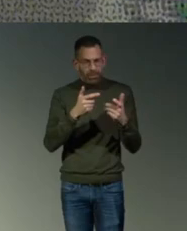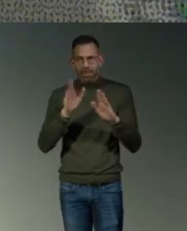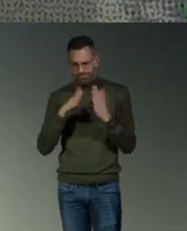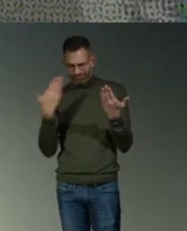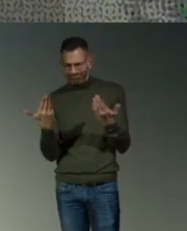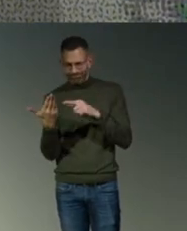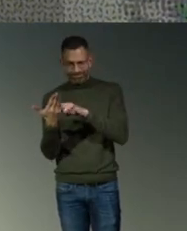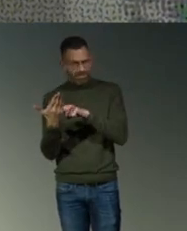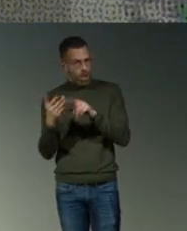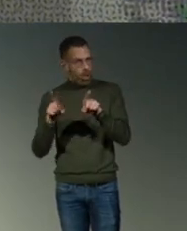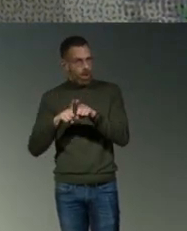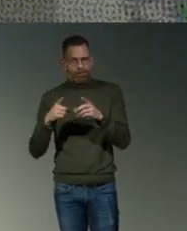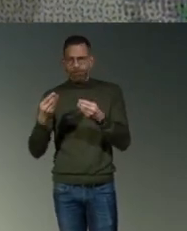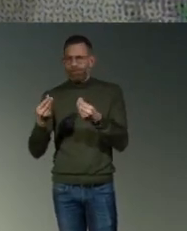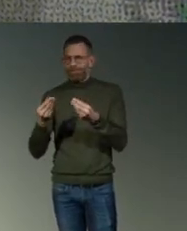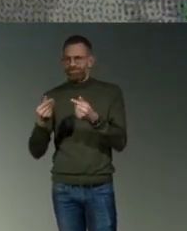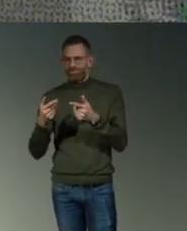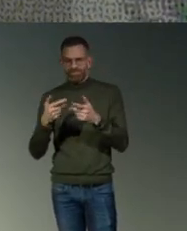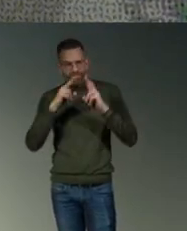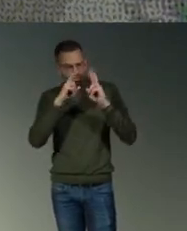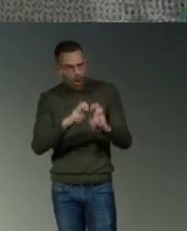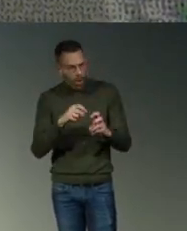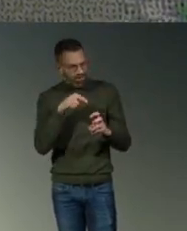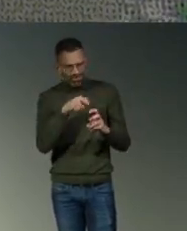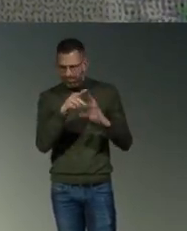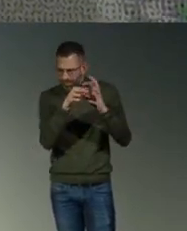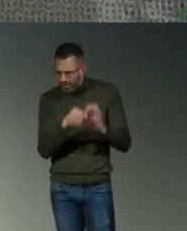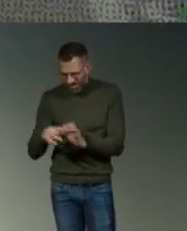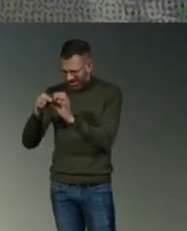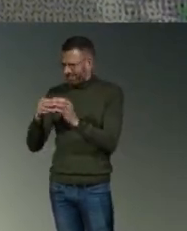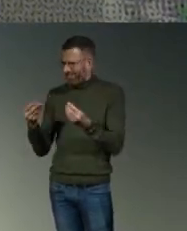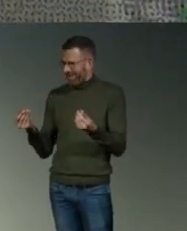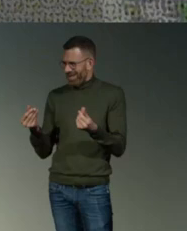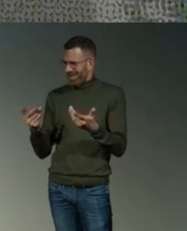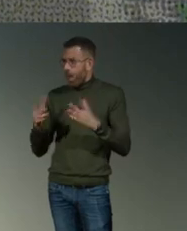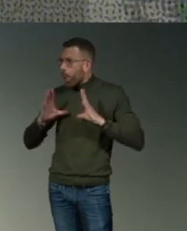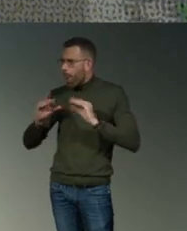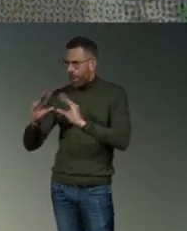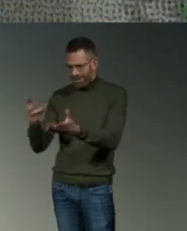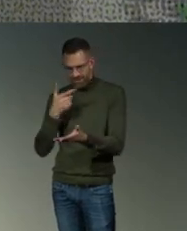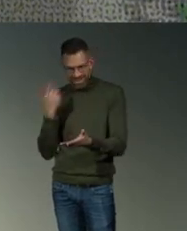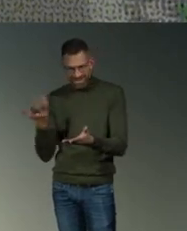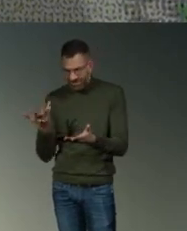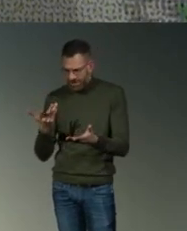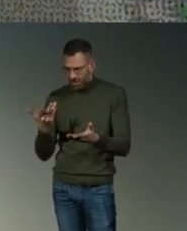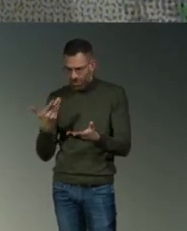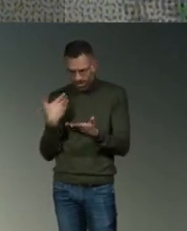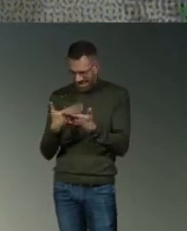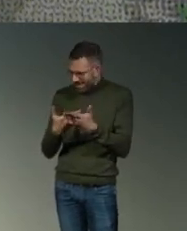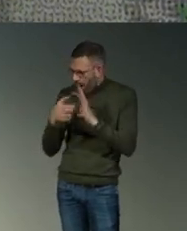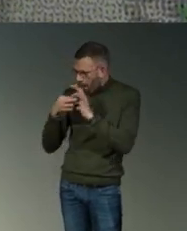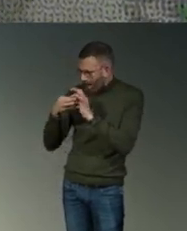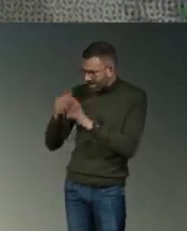sorte de lestage hein, de cette enquête sur mais qu'est-ce que ça donne dans le concret, ce rapport aux